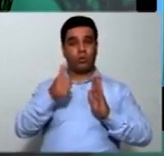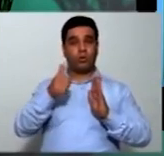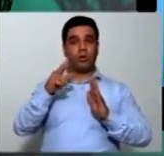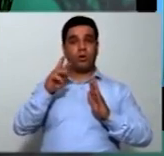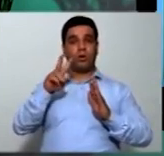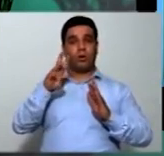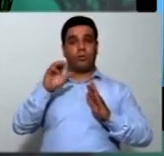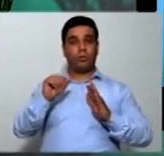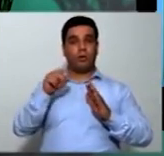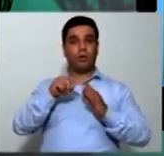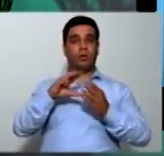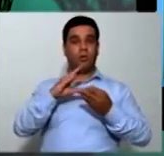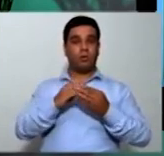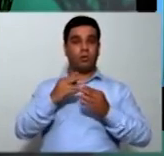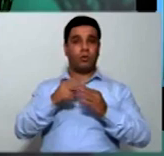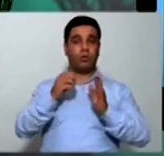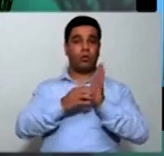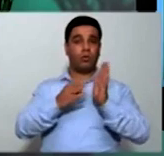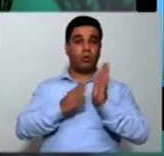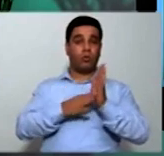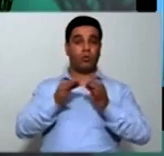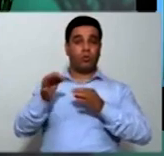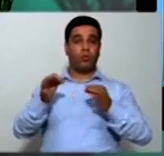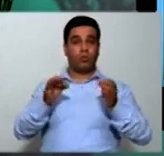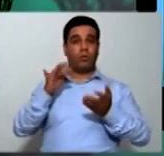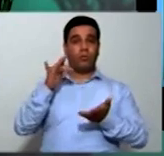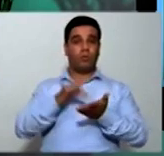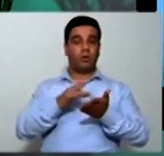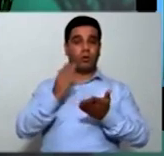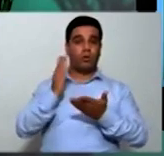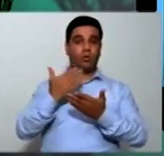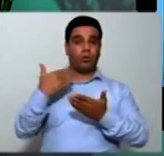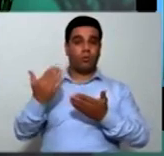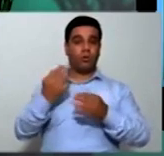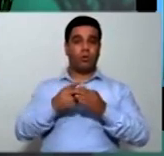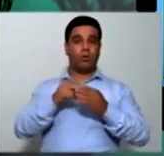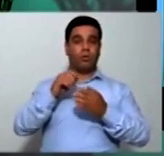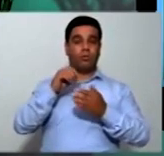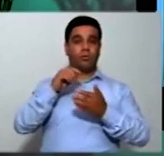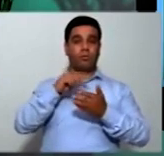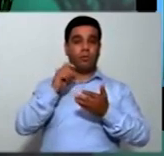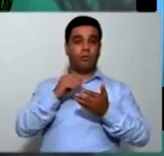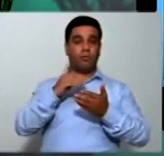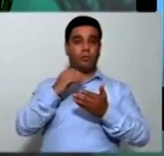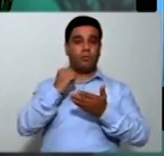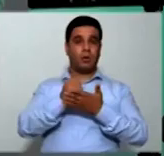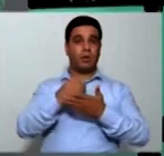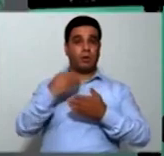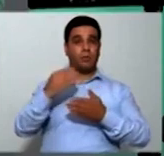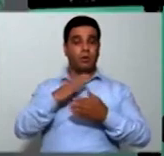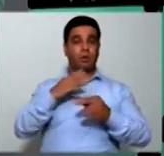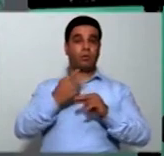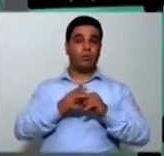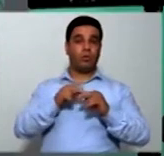yalpi kollektivlashtiriladigan 19-ta tuman markaz tomonidan belgilab berildi. E'tibor berayotgan